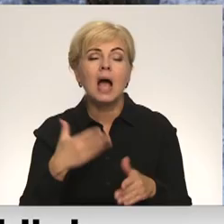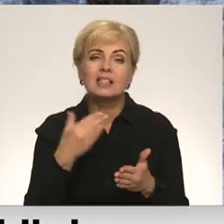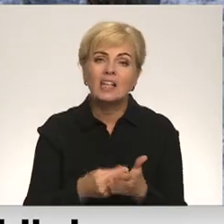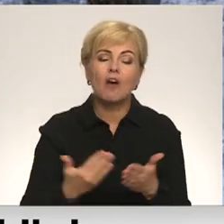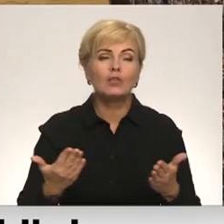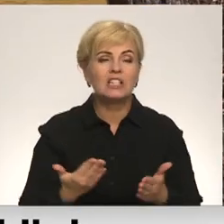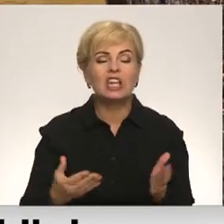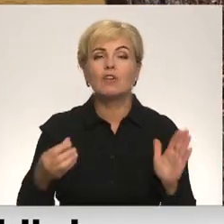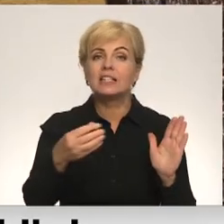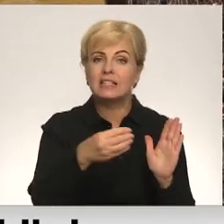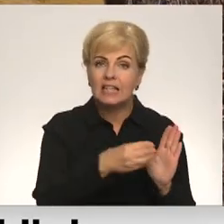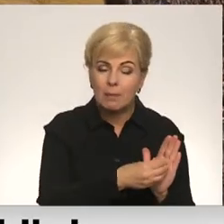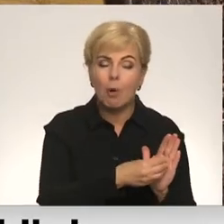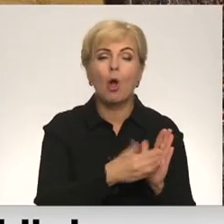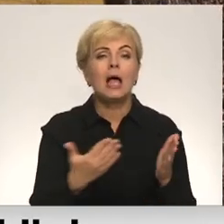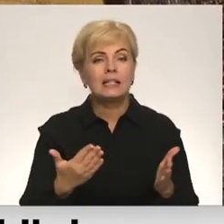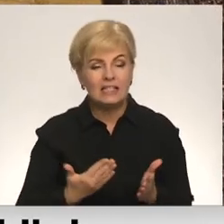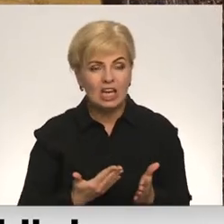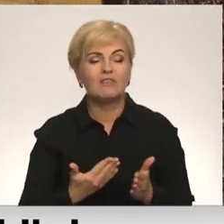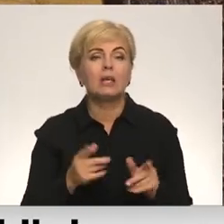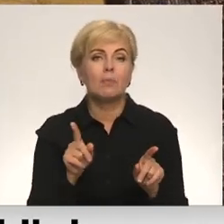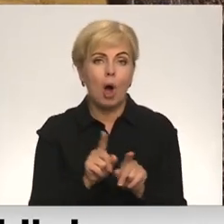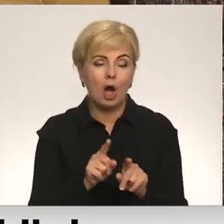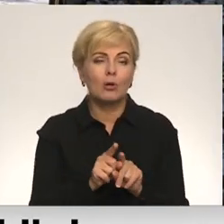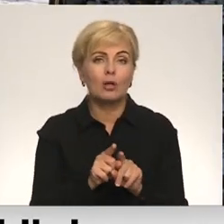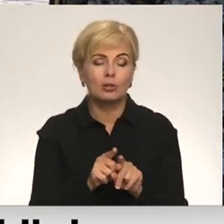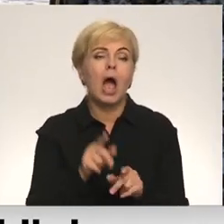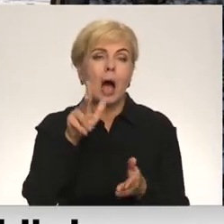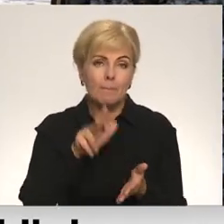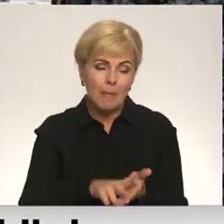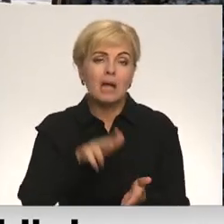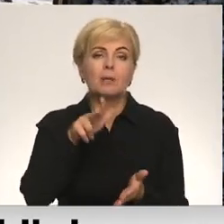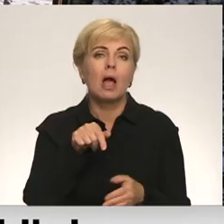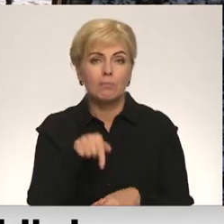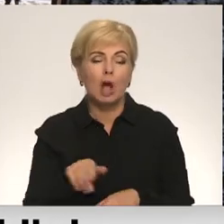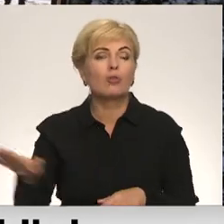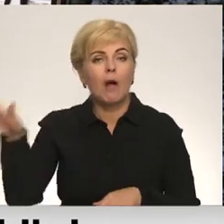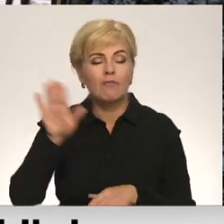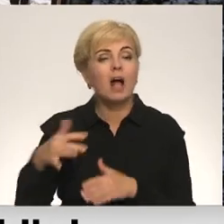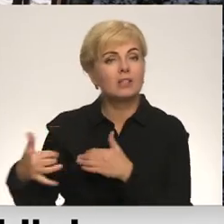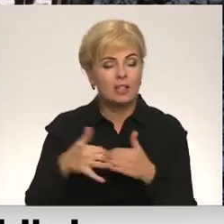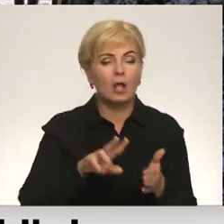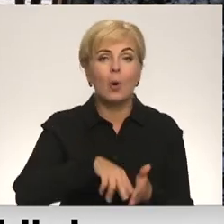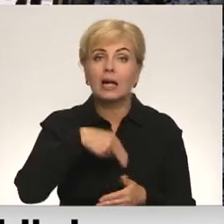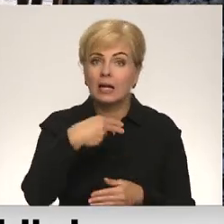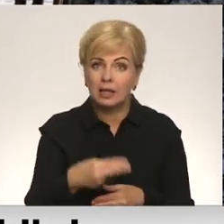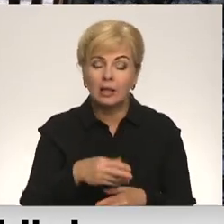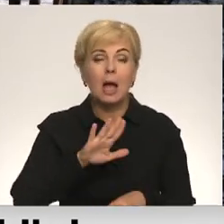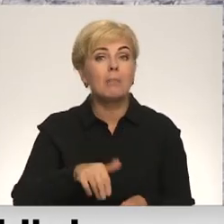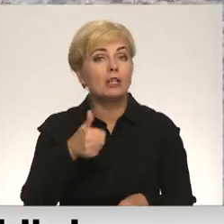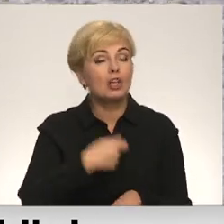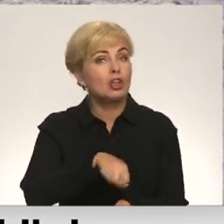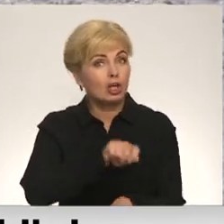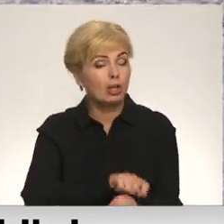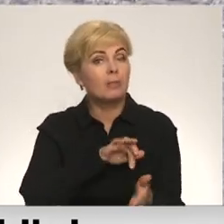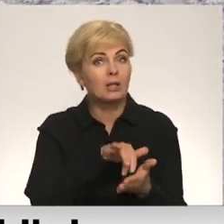kā simbols, savu dzīvību, viņš kā simbols arī to pārapstiprināja, ka viņš par šo valsti cīnījās un krita. Un pēc 6 km